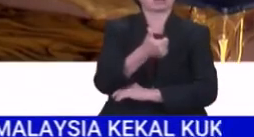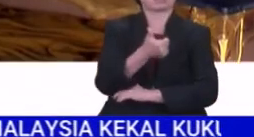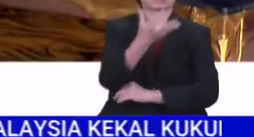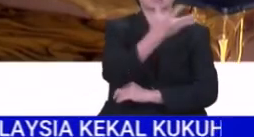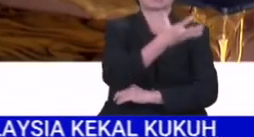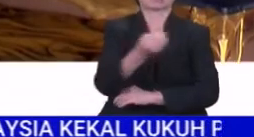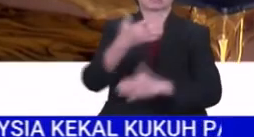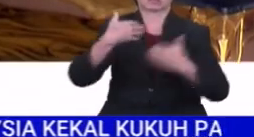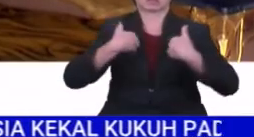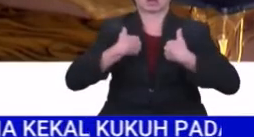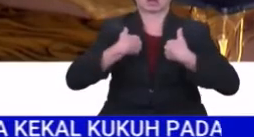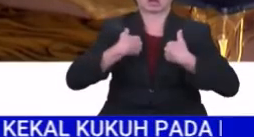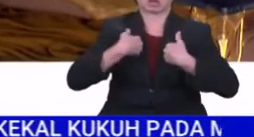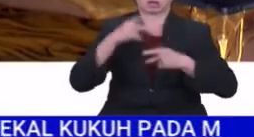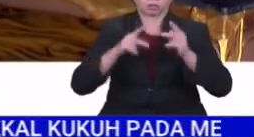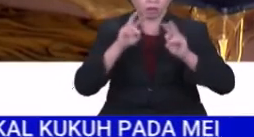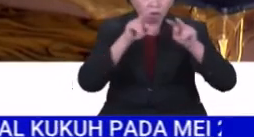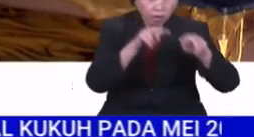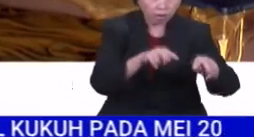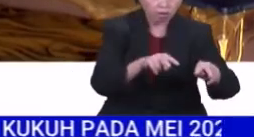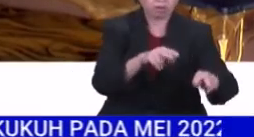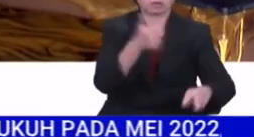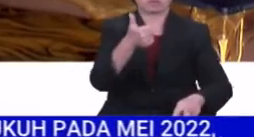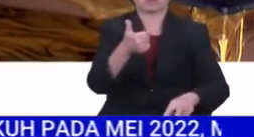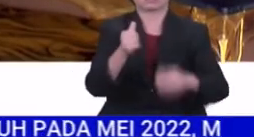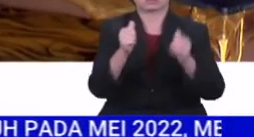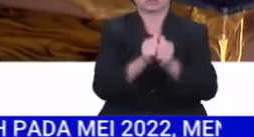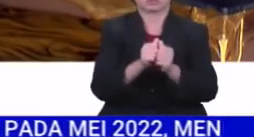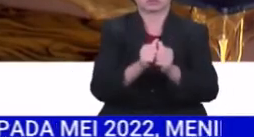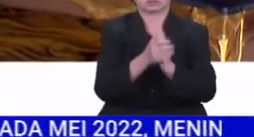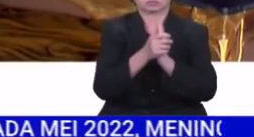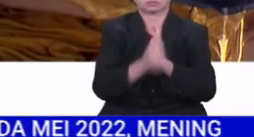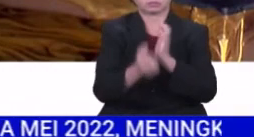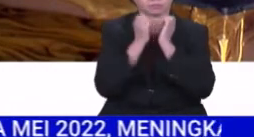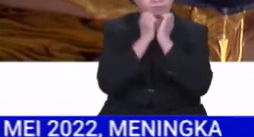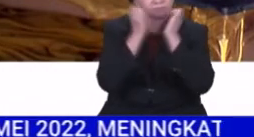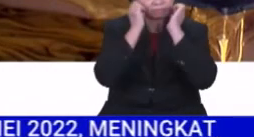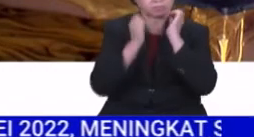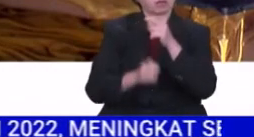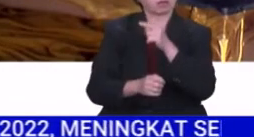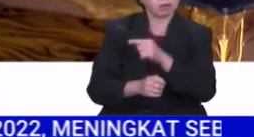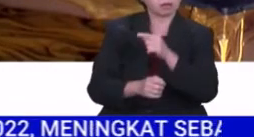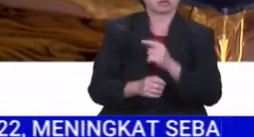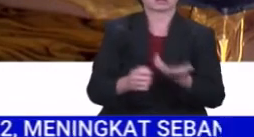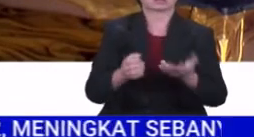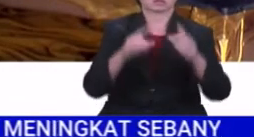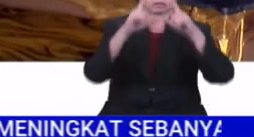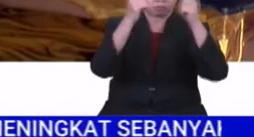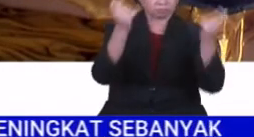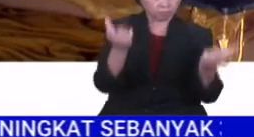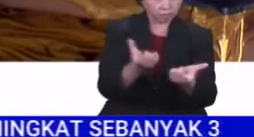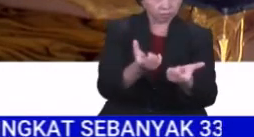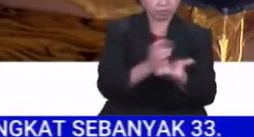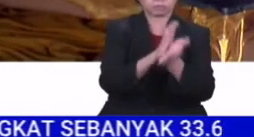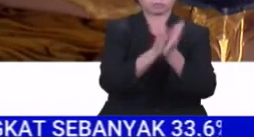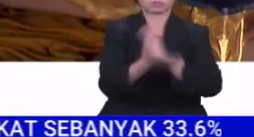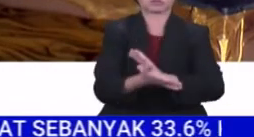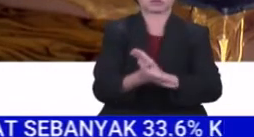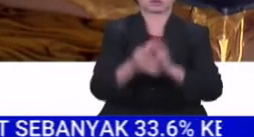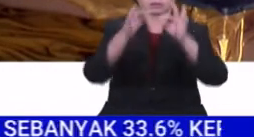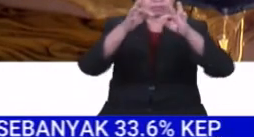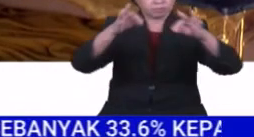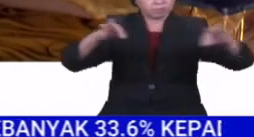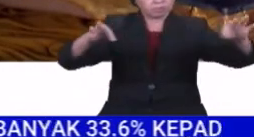setelah mempunyai daya tarikan tersendiri dengan kemahiran yang dimiliki kayak terpakai ini juga boleh dijadikan sebagai